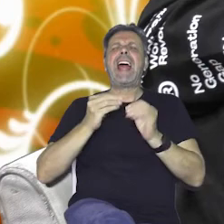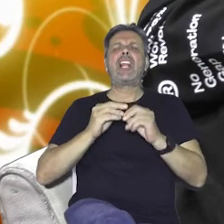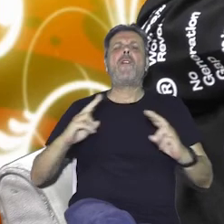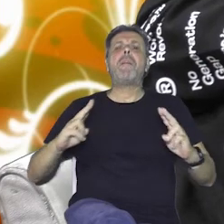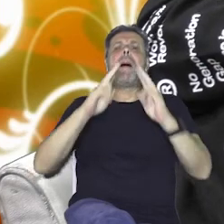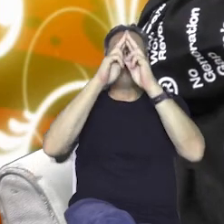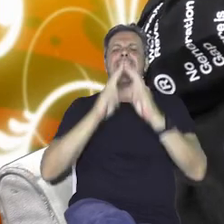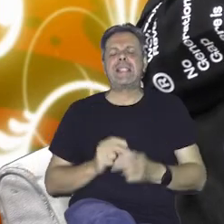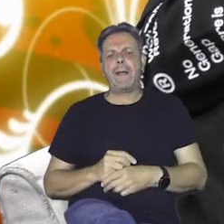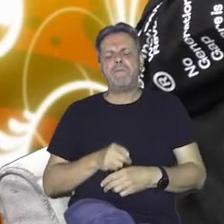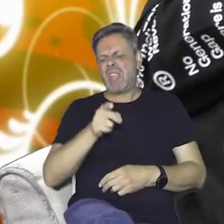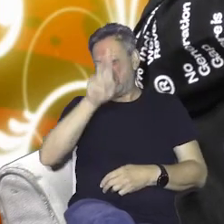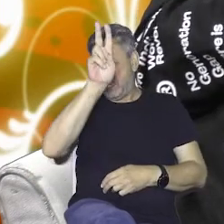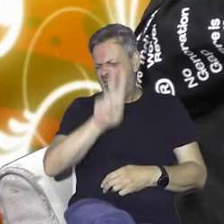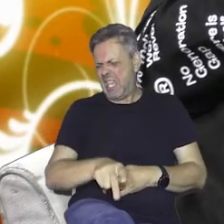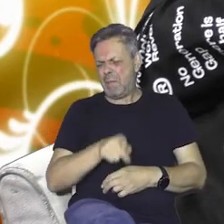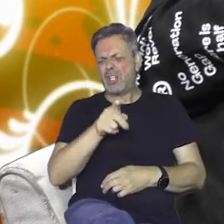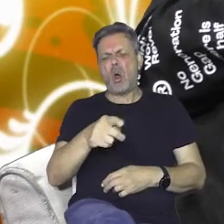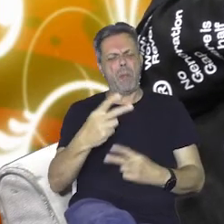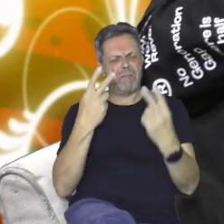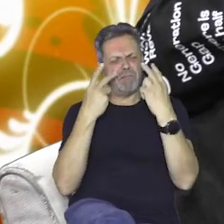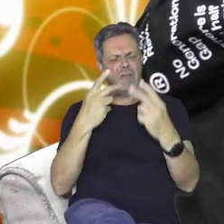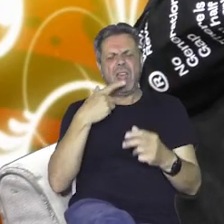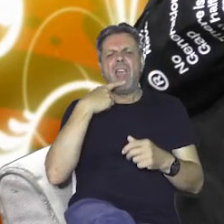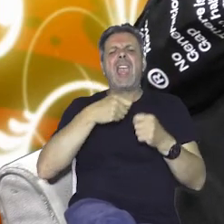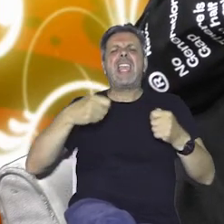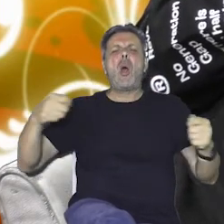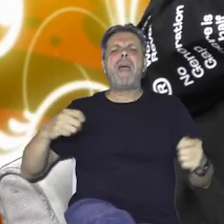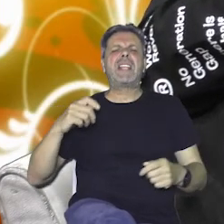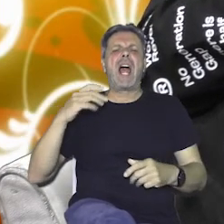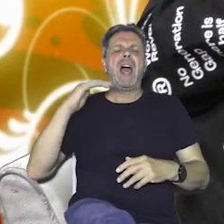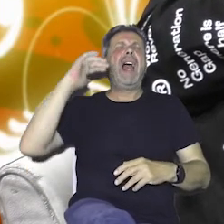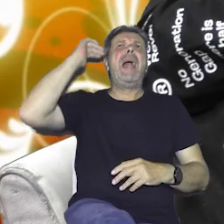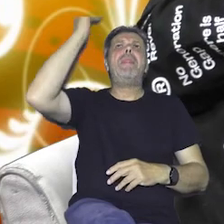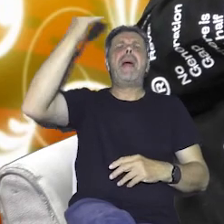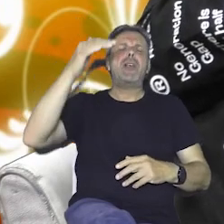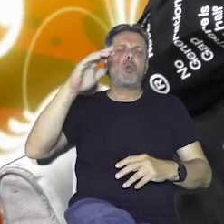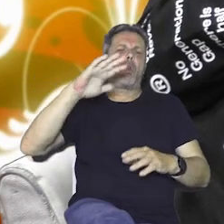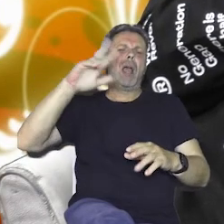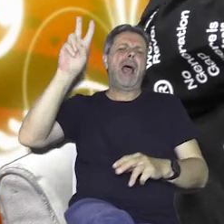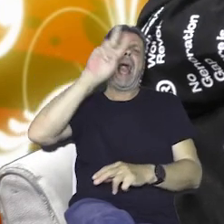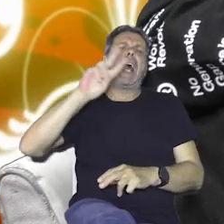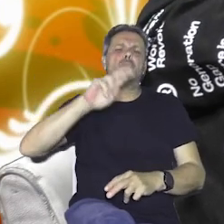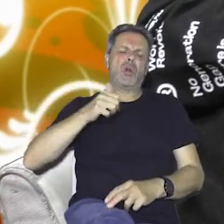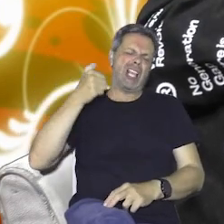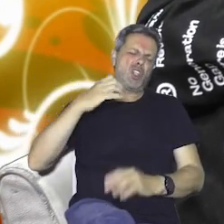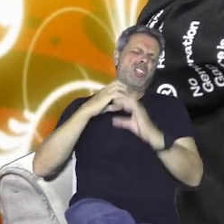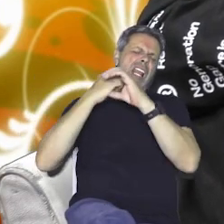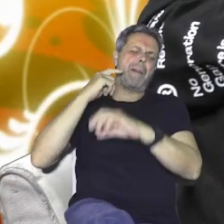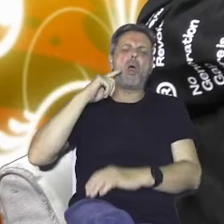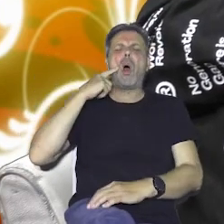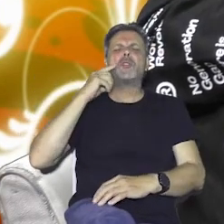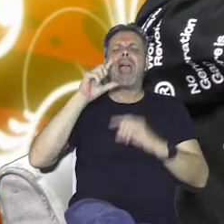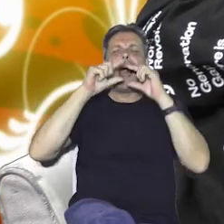Pariza. Ti imaš one značajne kilometre nebeskog azura, stotine kamiona osmijeha na